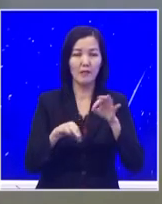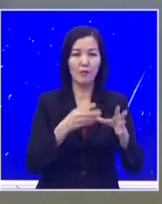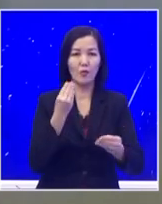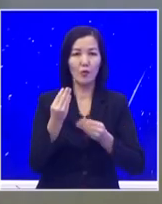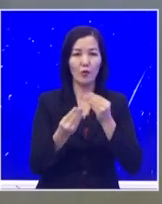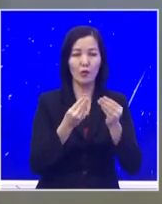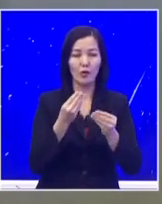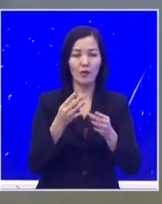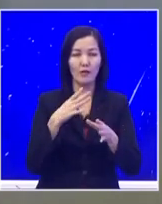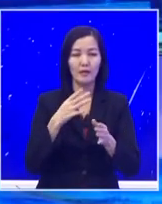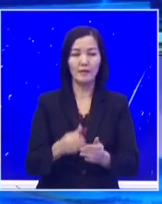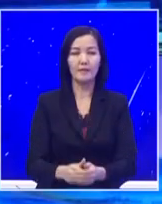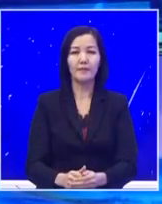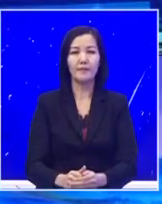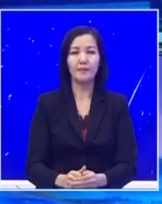сүйемелдеу қиынырақ болды.